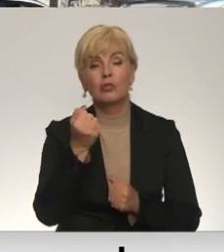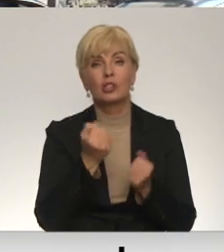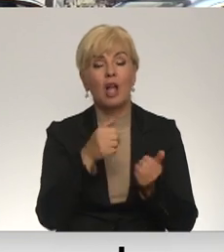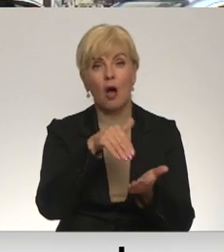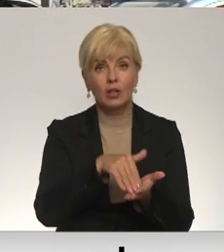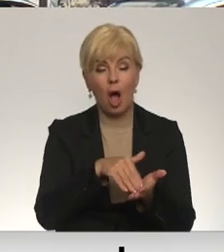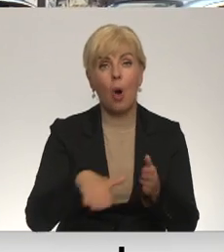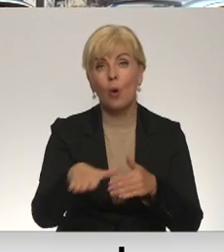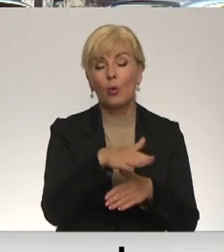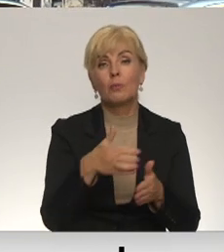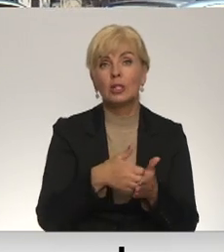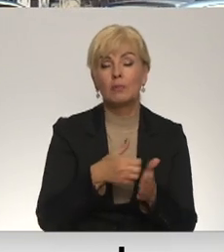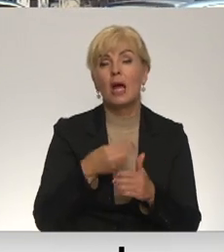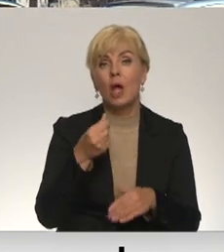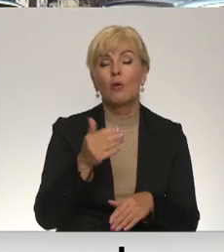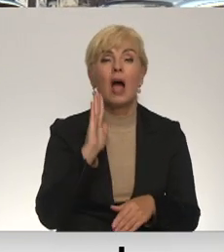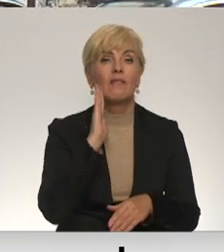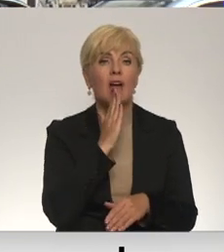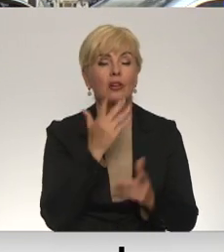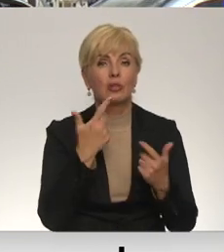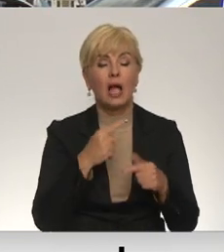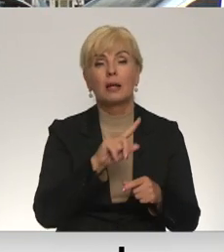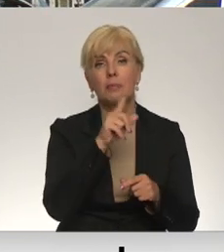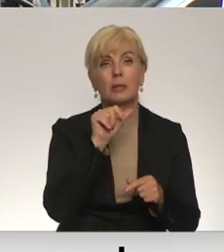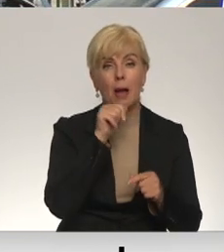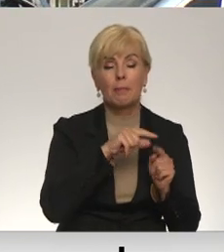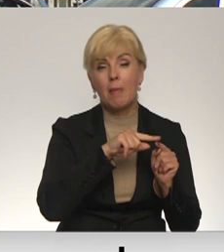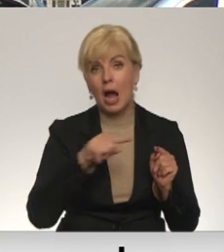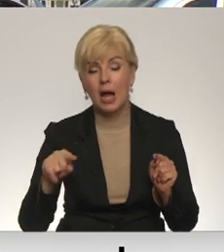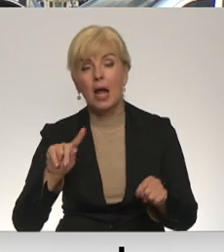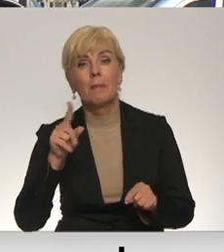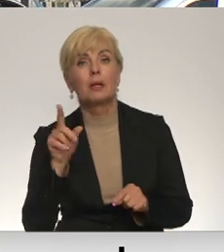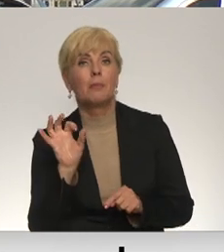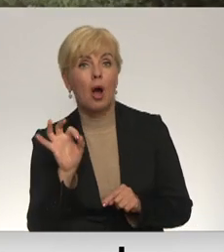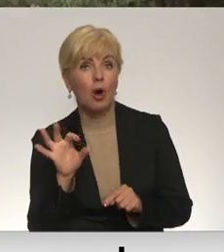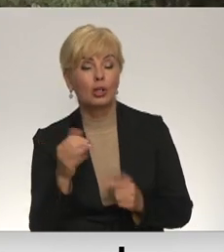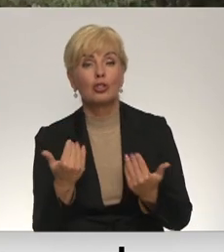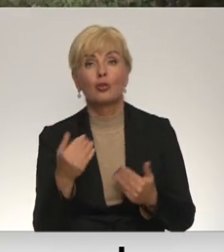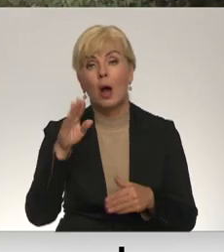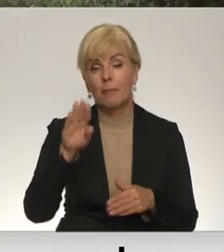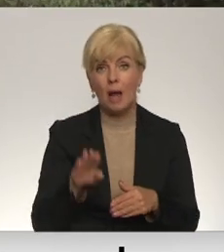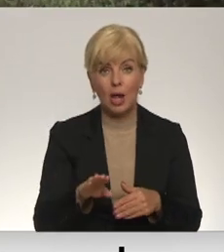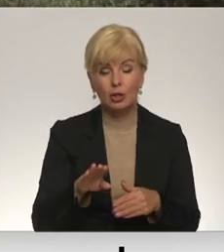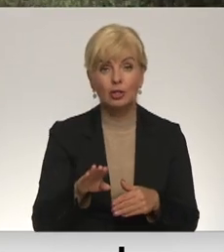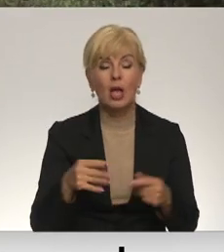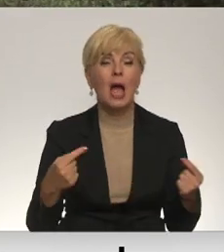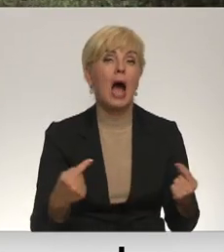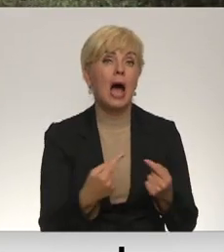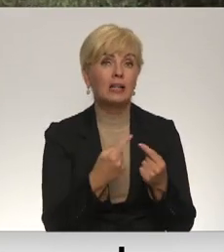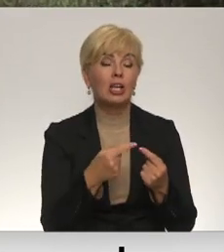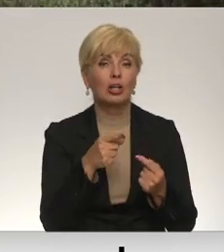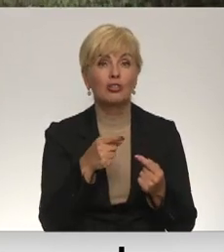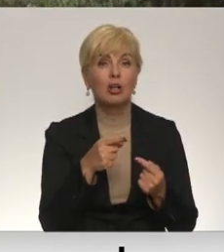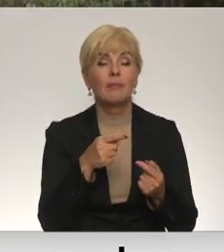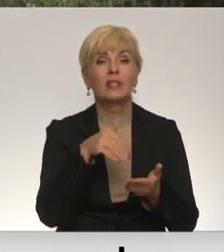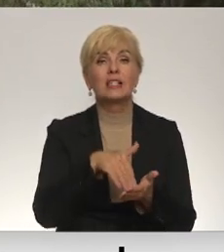stāvlaukumu izmantošanu jāmaksā vasaras periodā no 1. Maija līdz 1. Oktobrim. Šo mēnesi tas gan vēl attiekšoties tikai uz